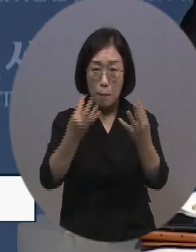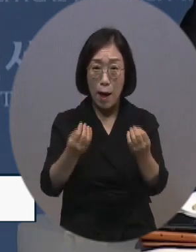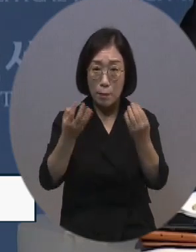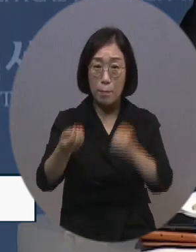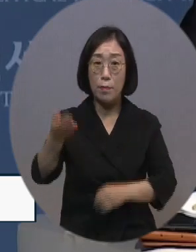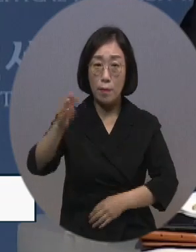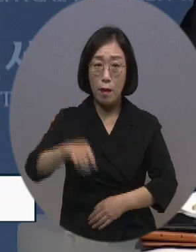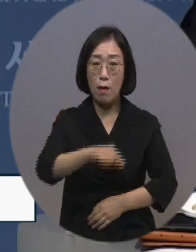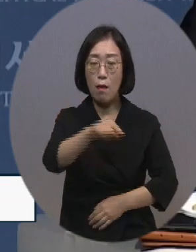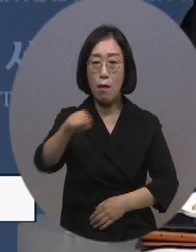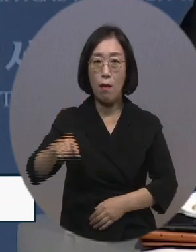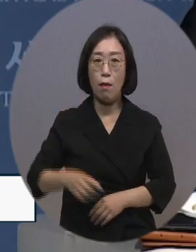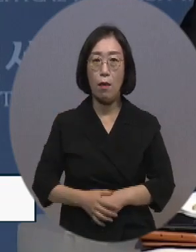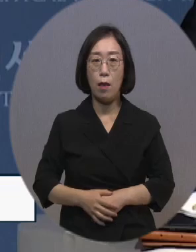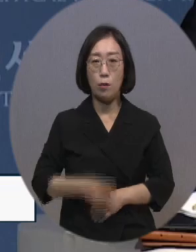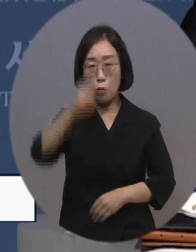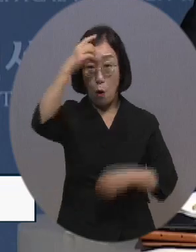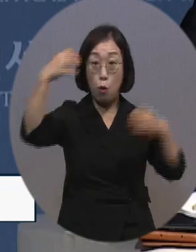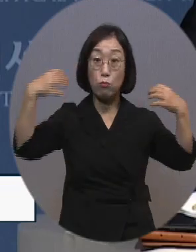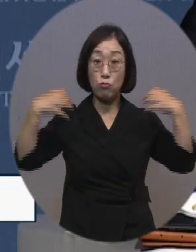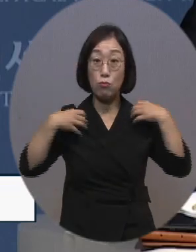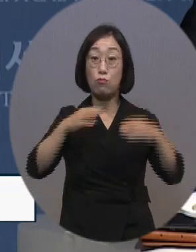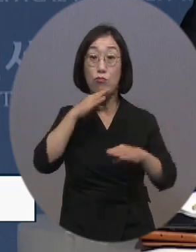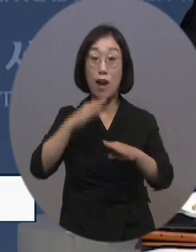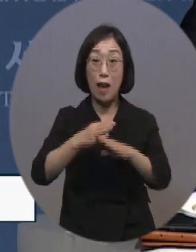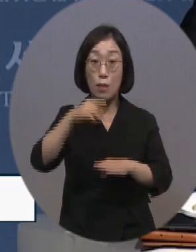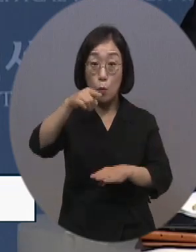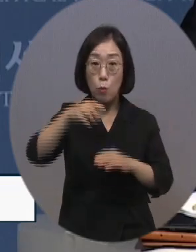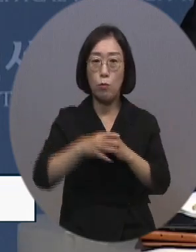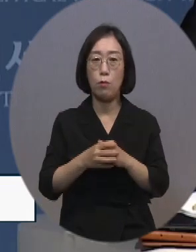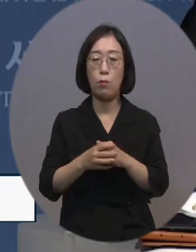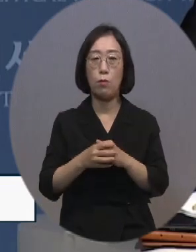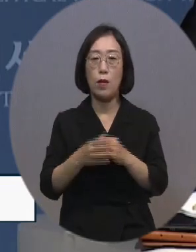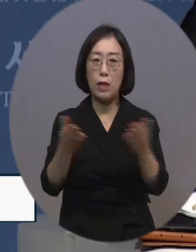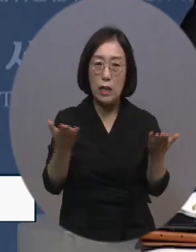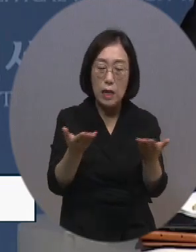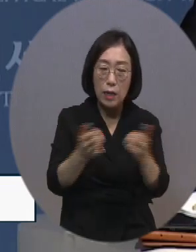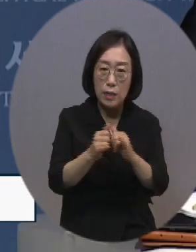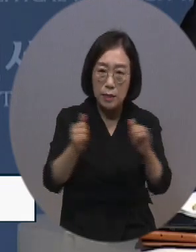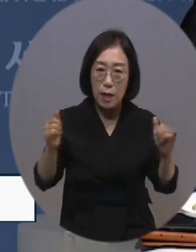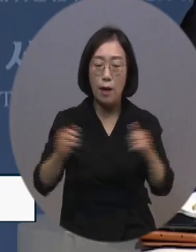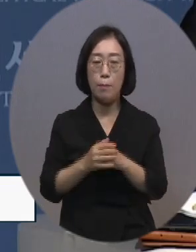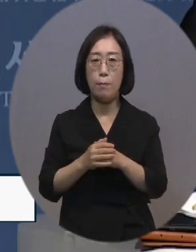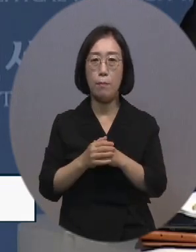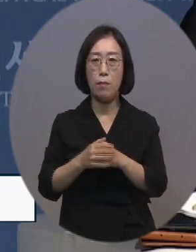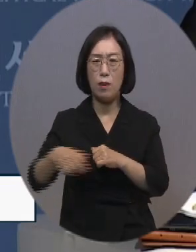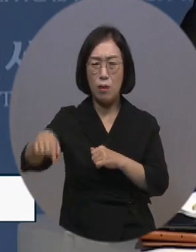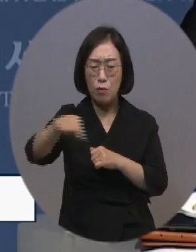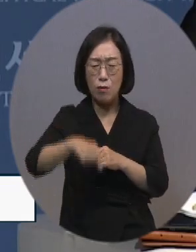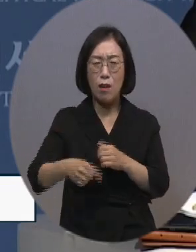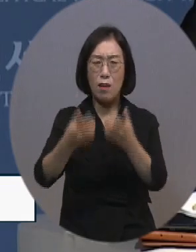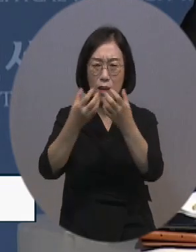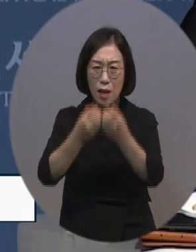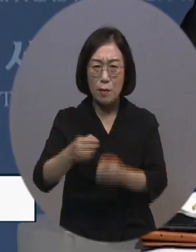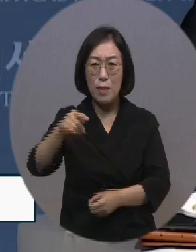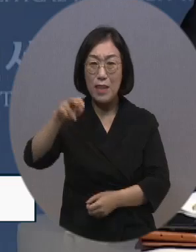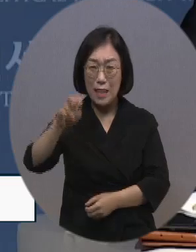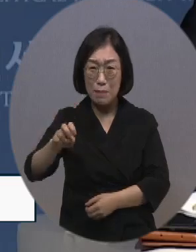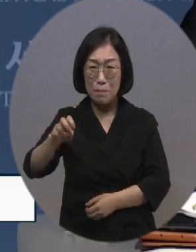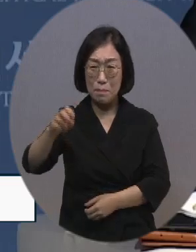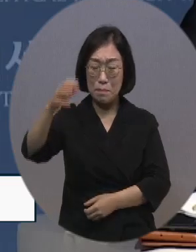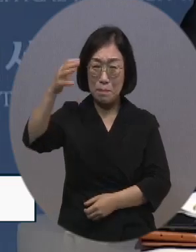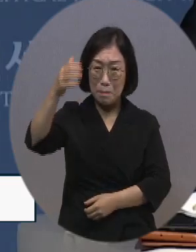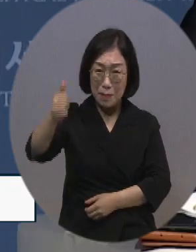체제 하에서 국가 간부든 노동자든 농민이든 인텔이든 다 김씨 일가의 노예를 살았다는 걸 끊임없이